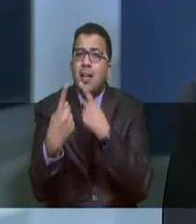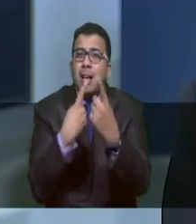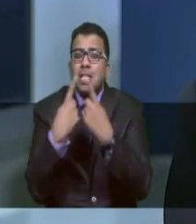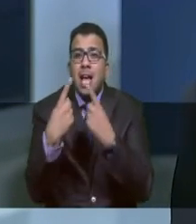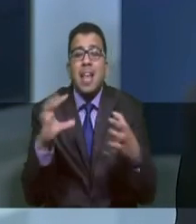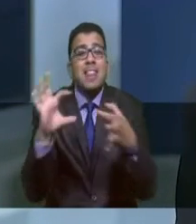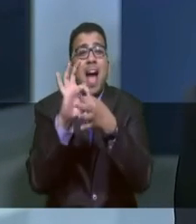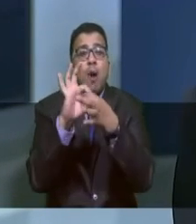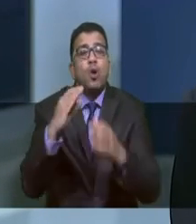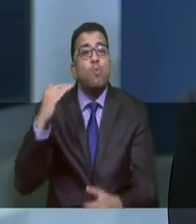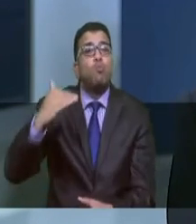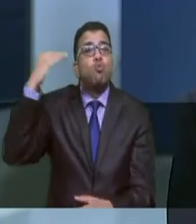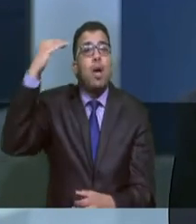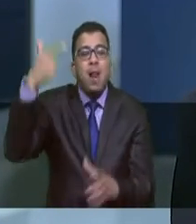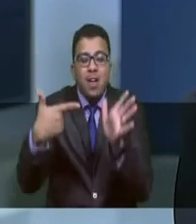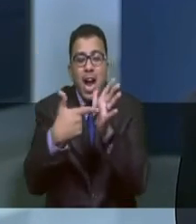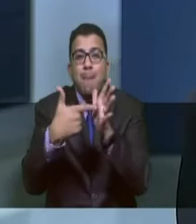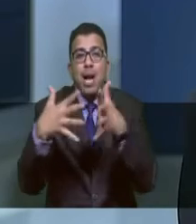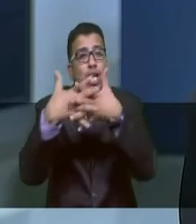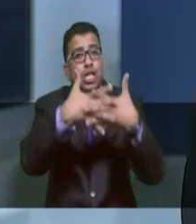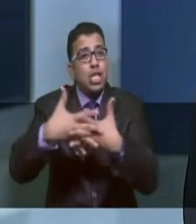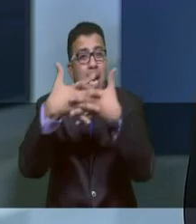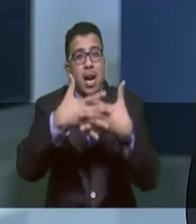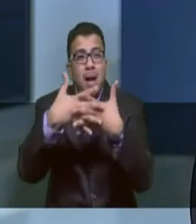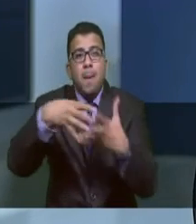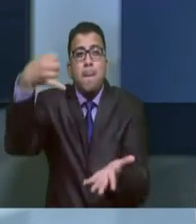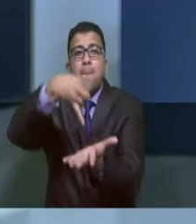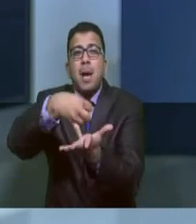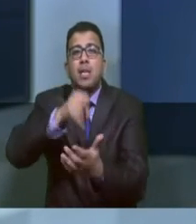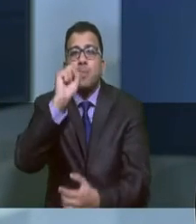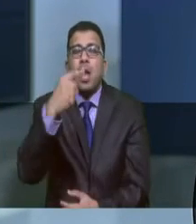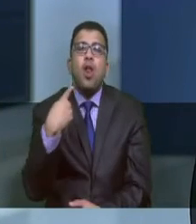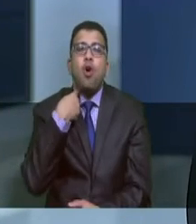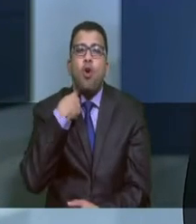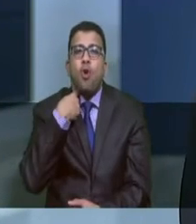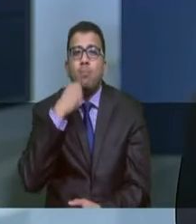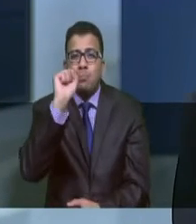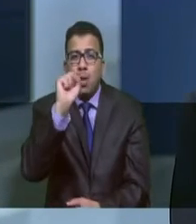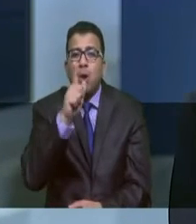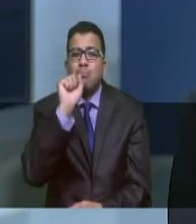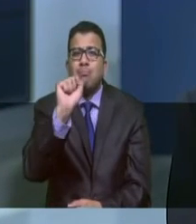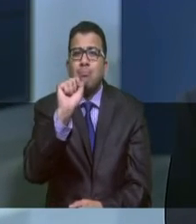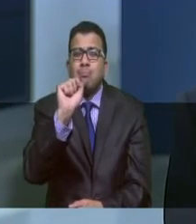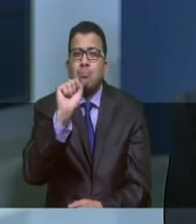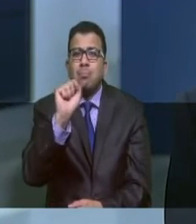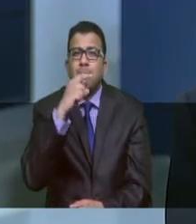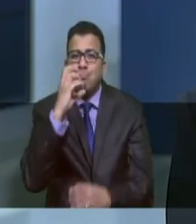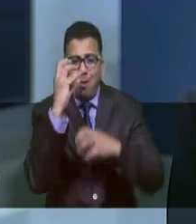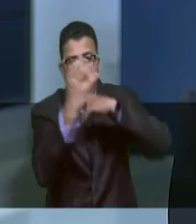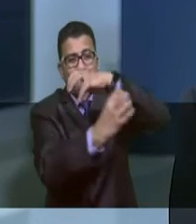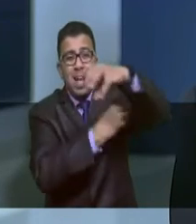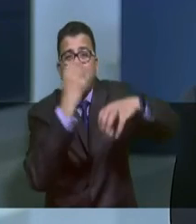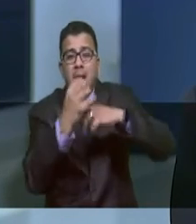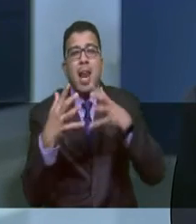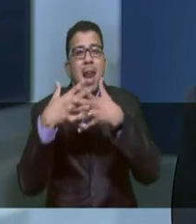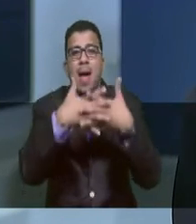التعاون المستقبلي بين جامعة الشارقة من خلال مركز الشارقة لعلوم الفضاء والفلك ووكالة الفضاء الأمريكية